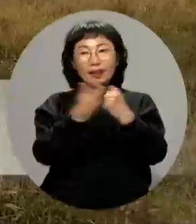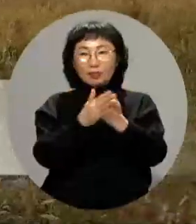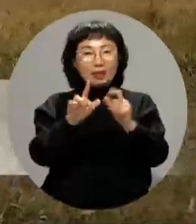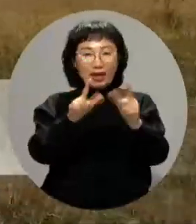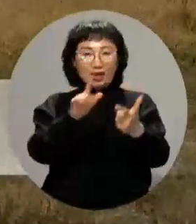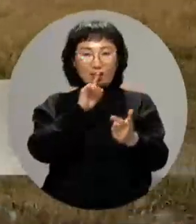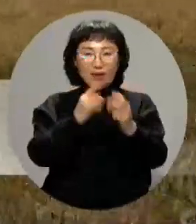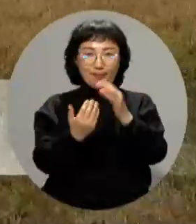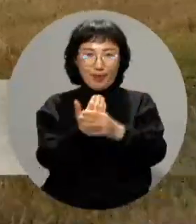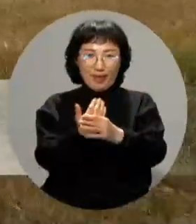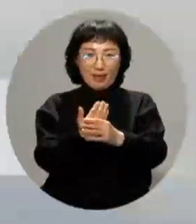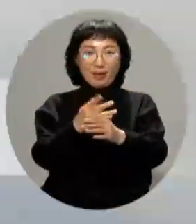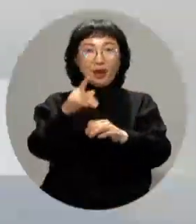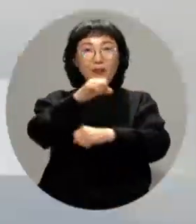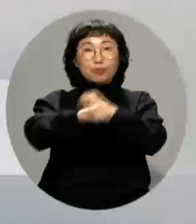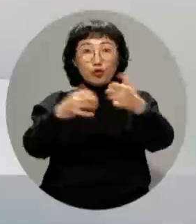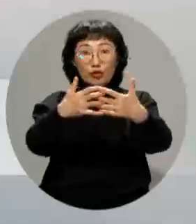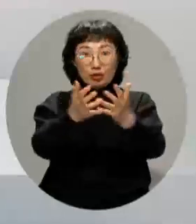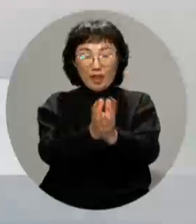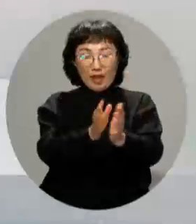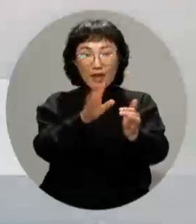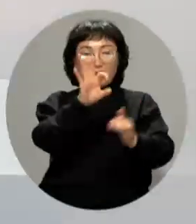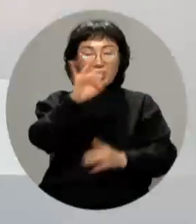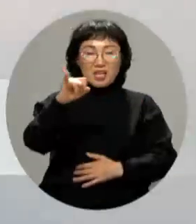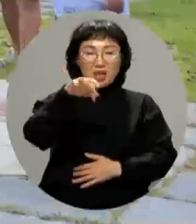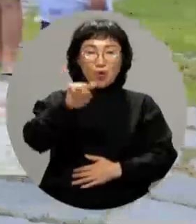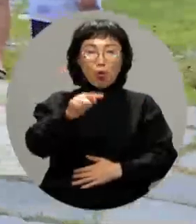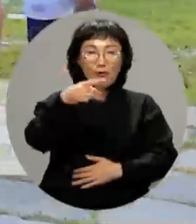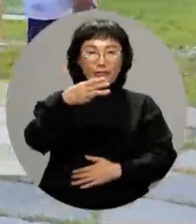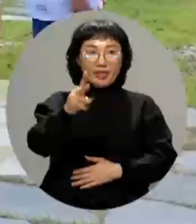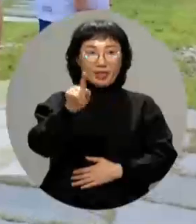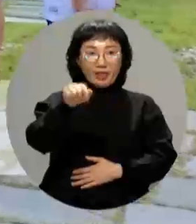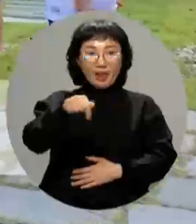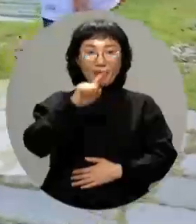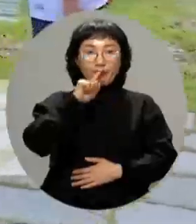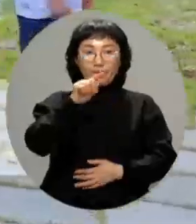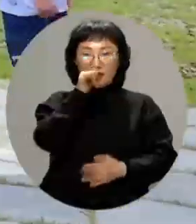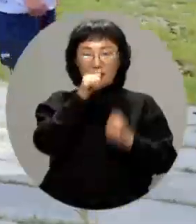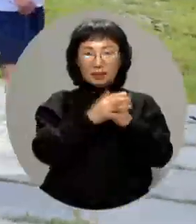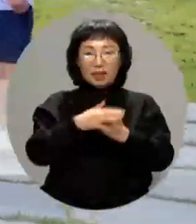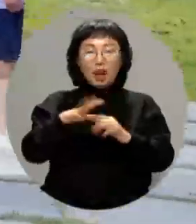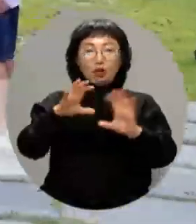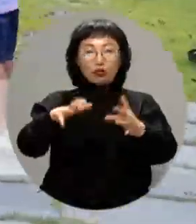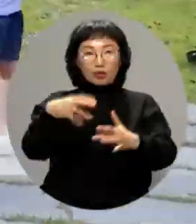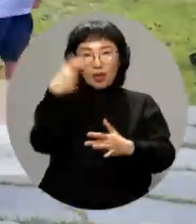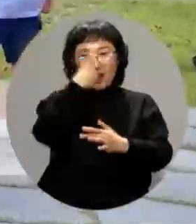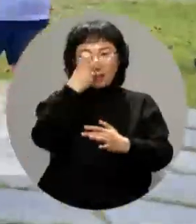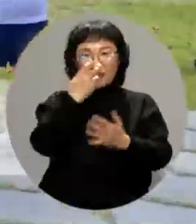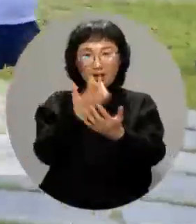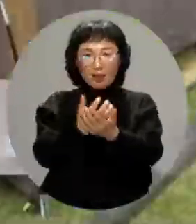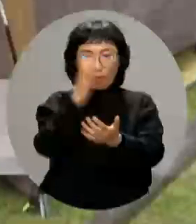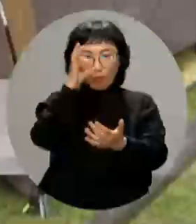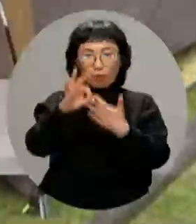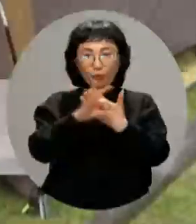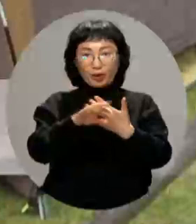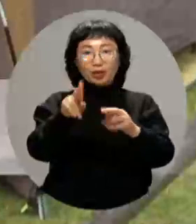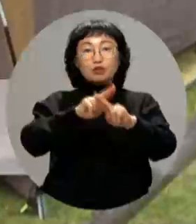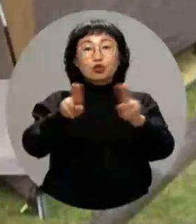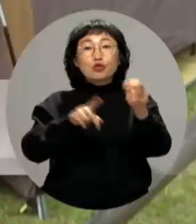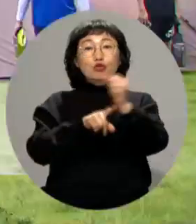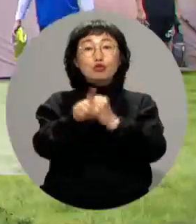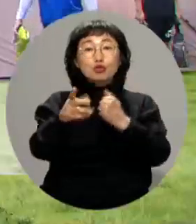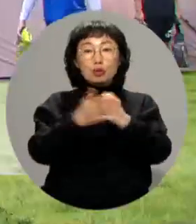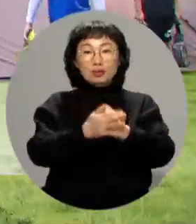제기됐습니다 민주당 임원택 의원은 여성가족부가 제출한 국정감사 자료를 분석한 결과 프레젠버리 취소